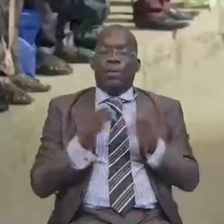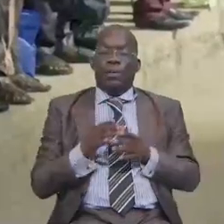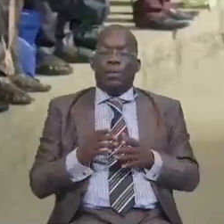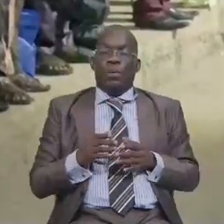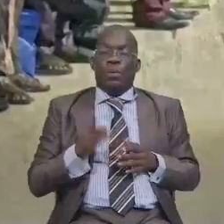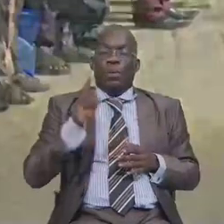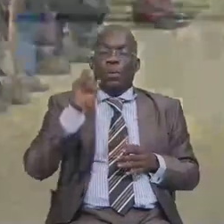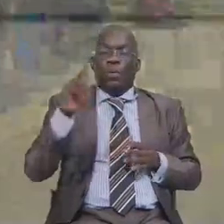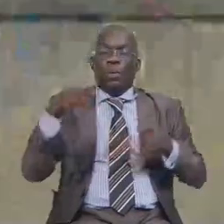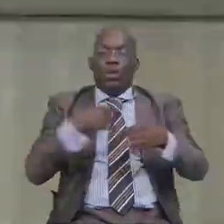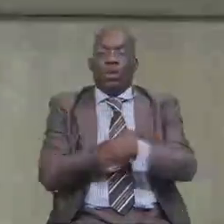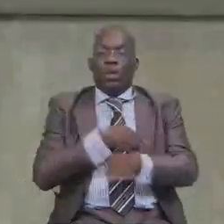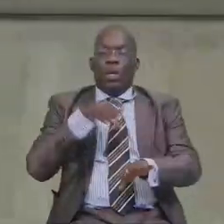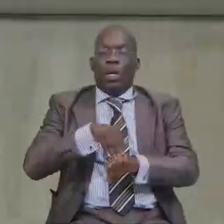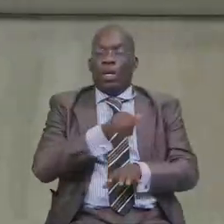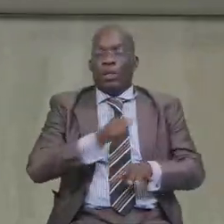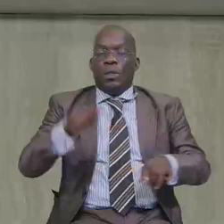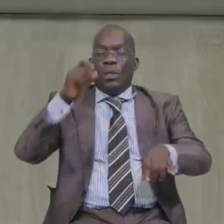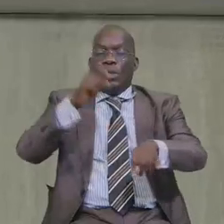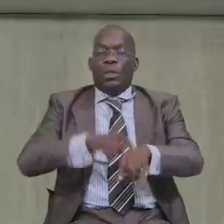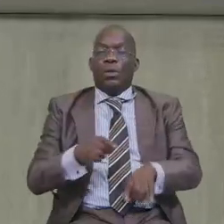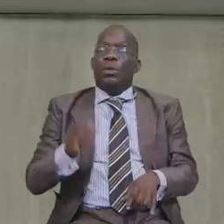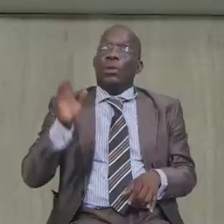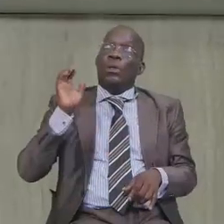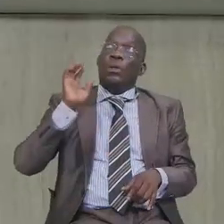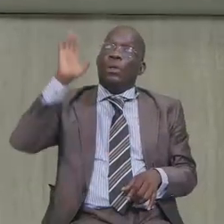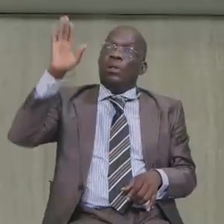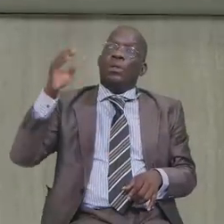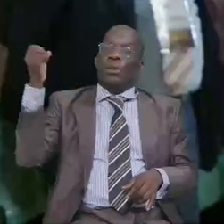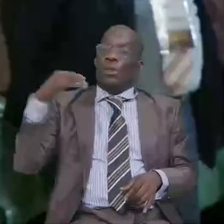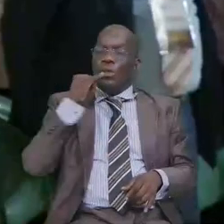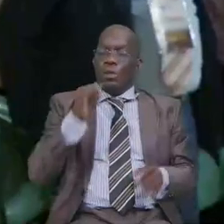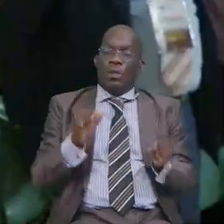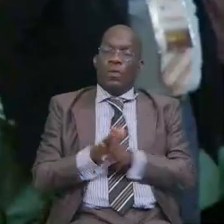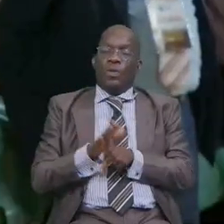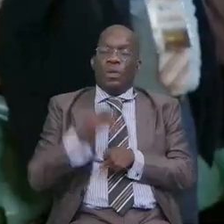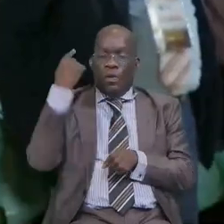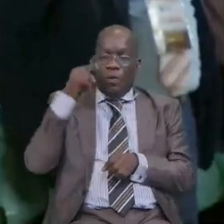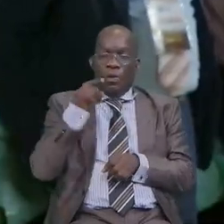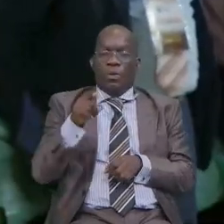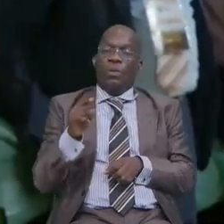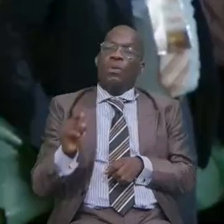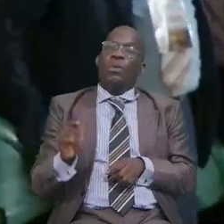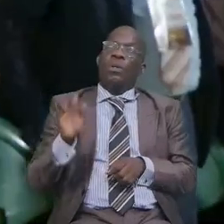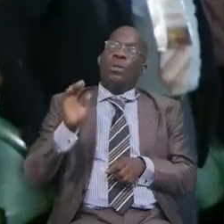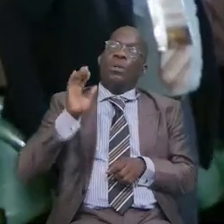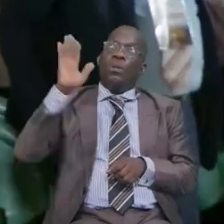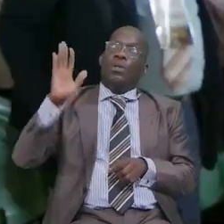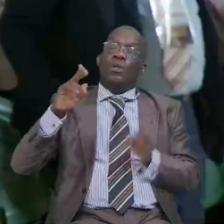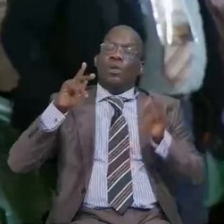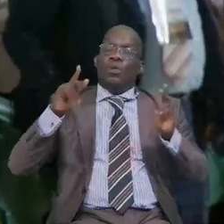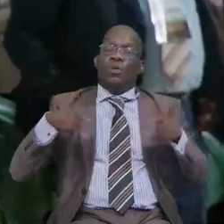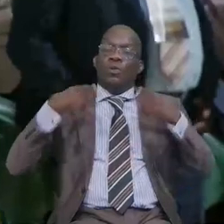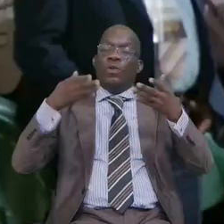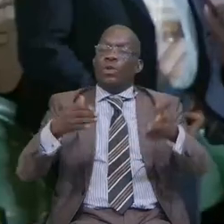Un jour, par moment, sa grâce est suffisante pour vous. Sa provision est suffisante pour